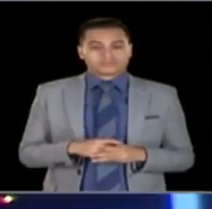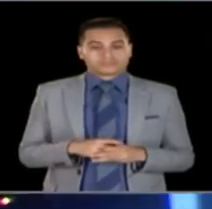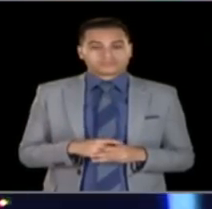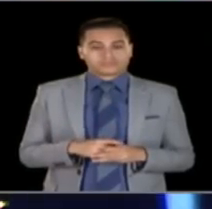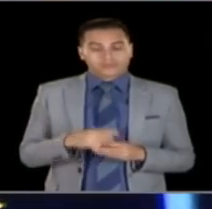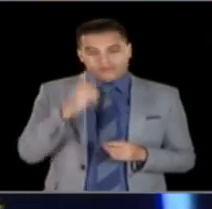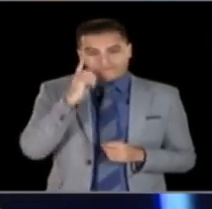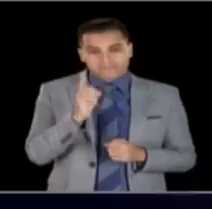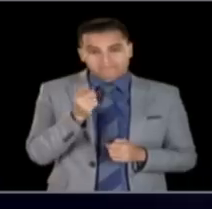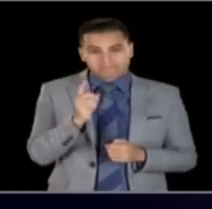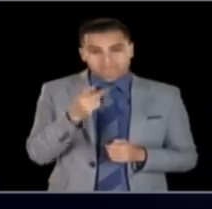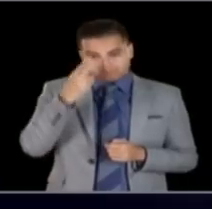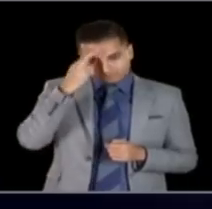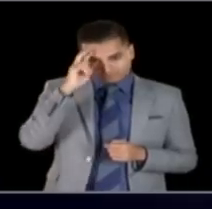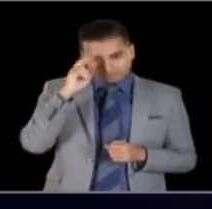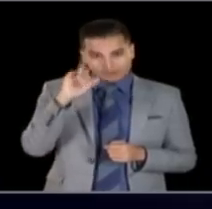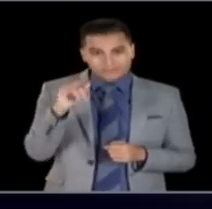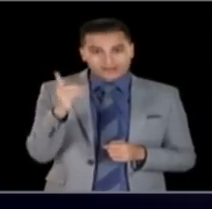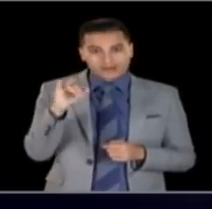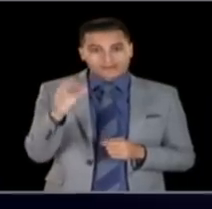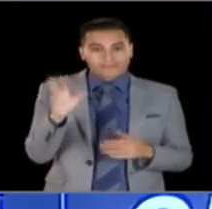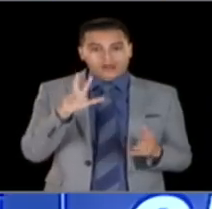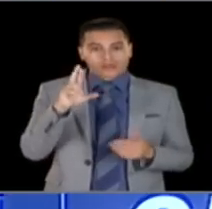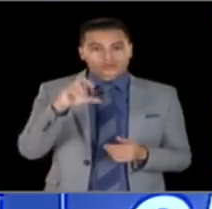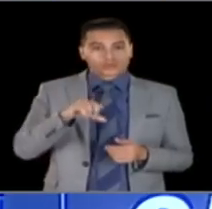خاطئة. عارف مين يا حسام؟ بيرم التونسي.